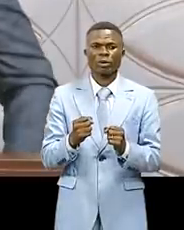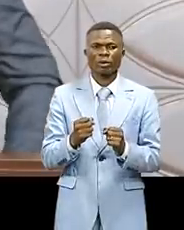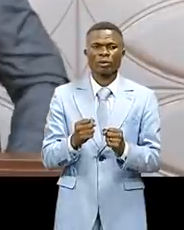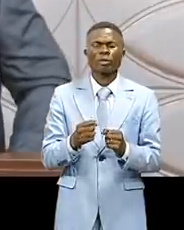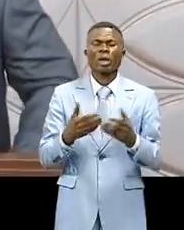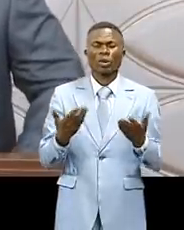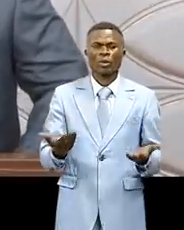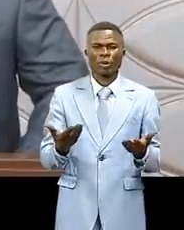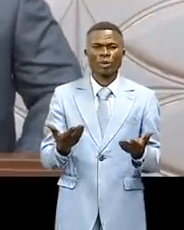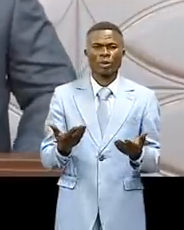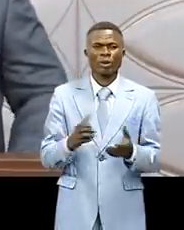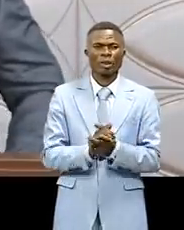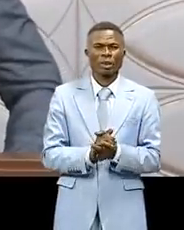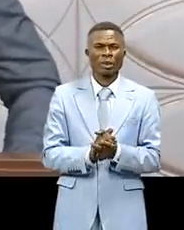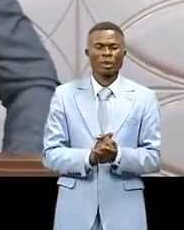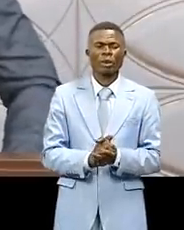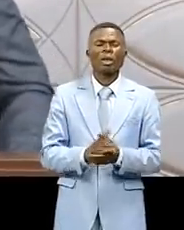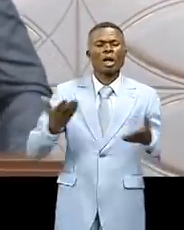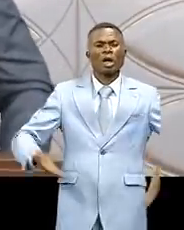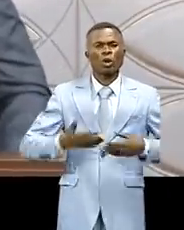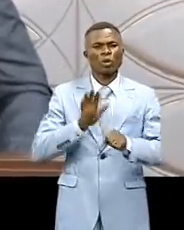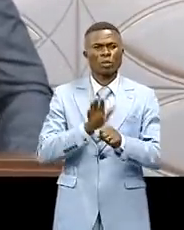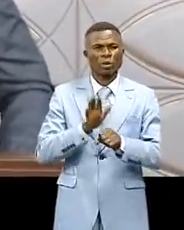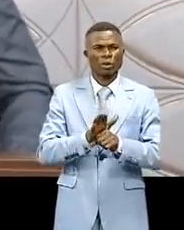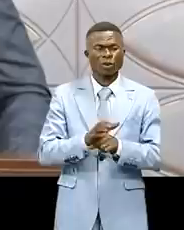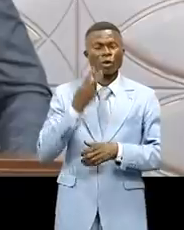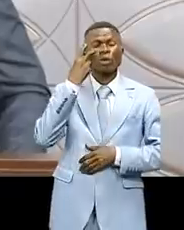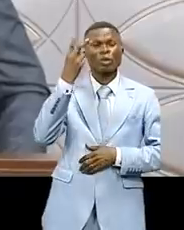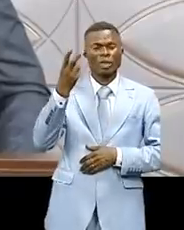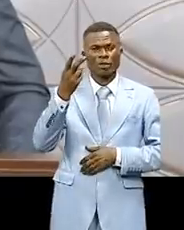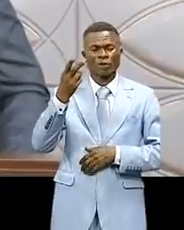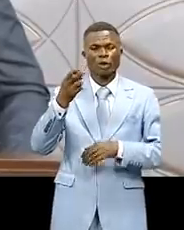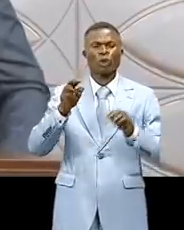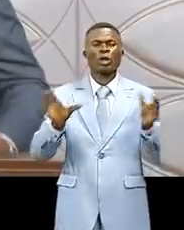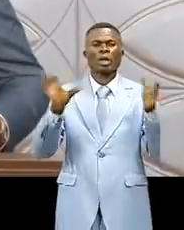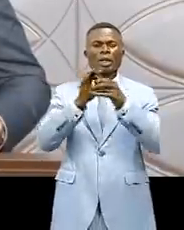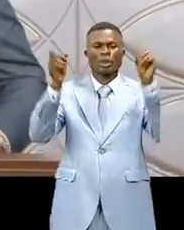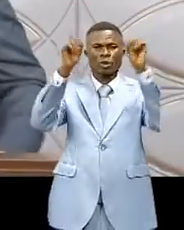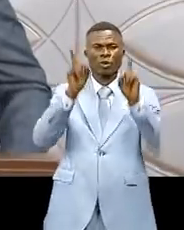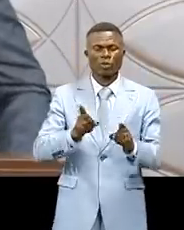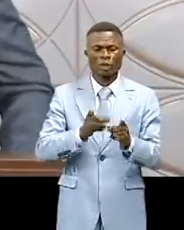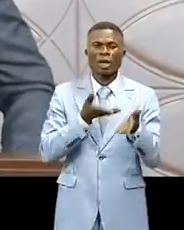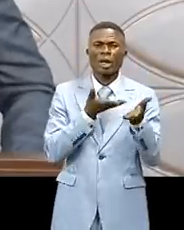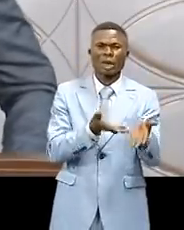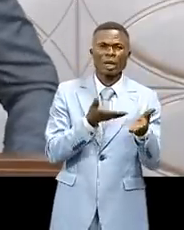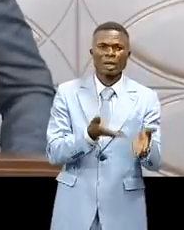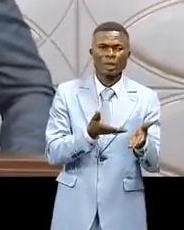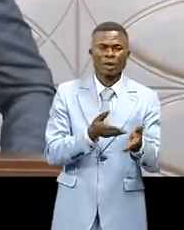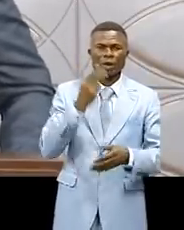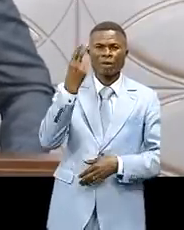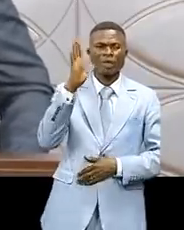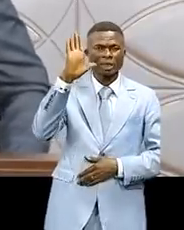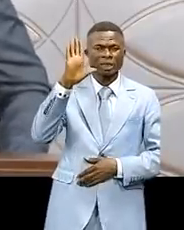comment ne pas saluer la pertinence de leur vision panafricaniste ayant conduit le 25 mai